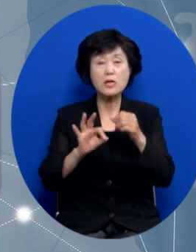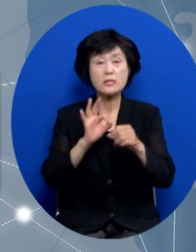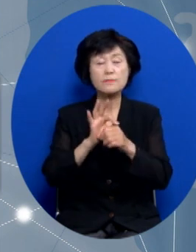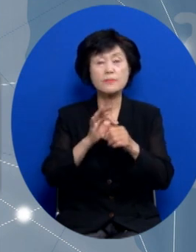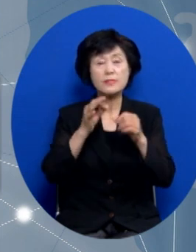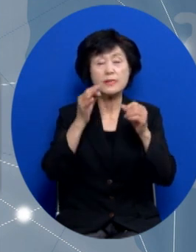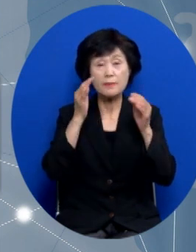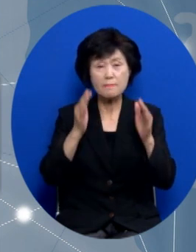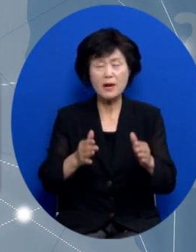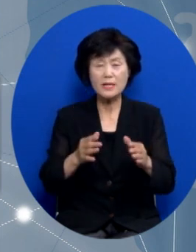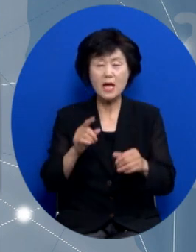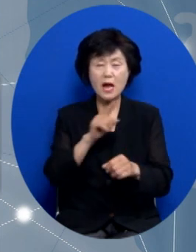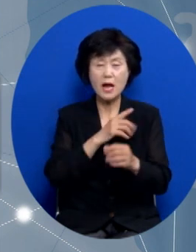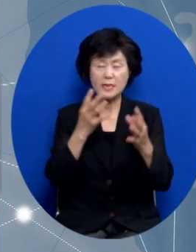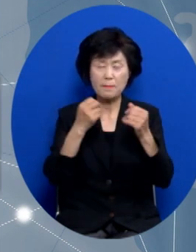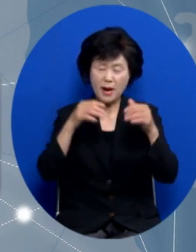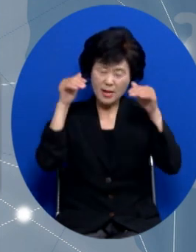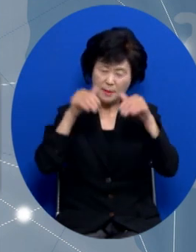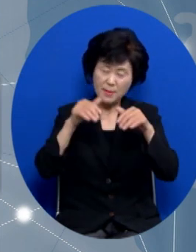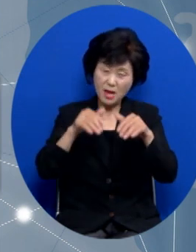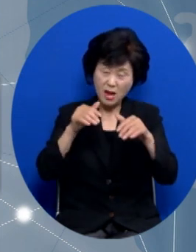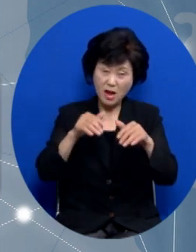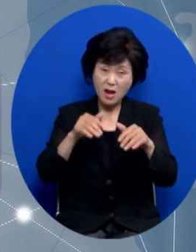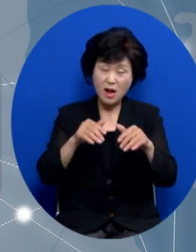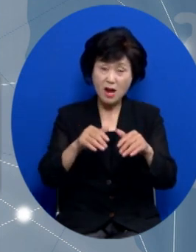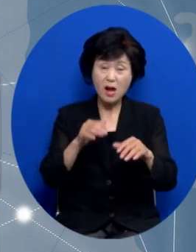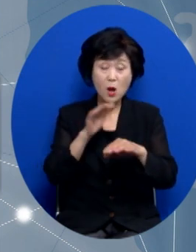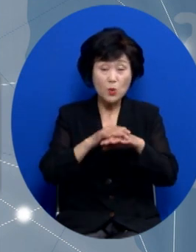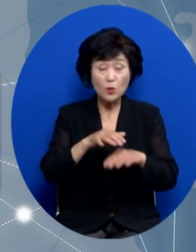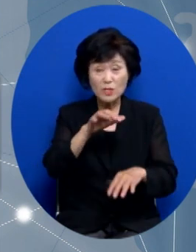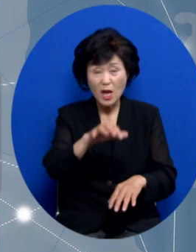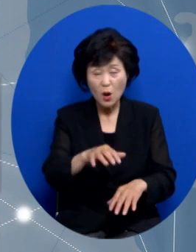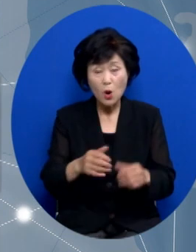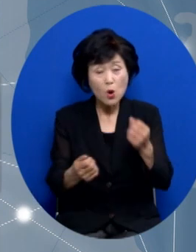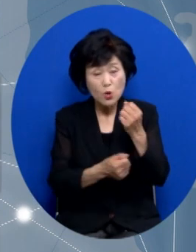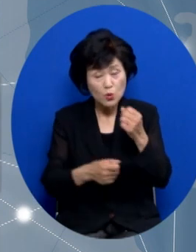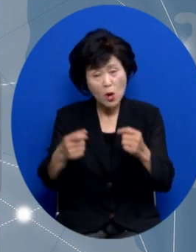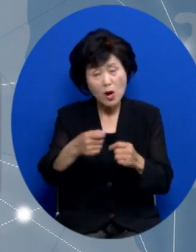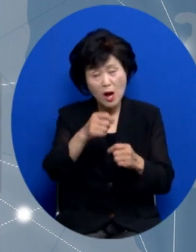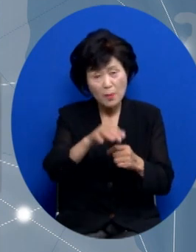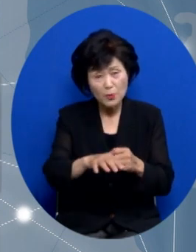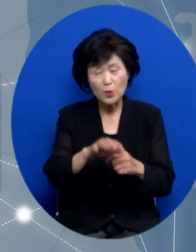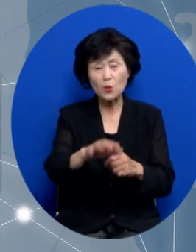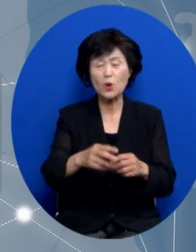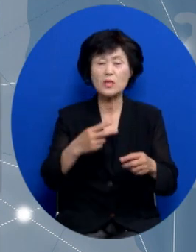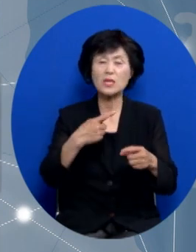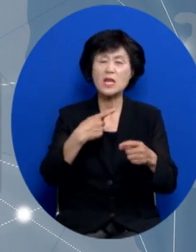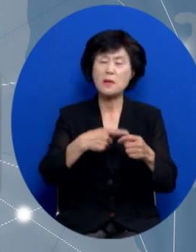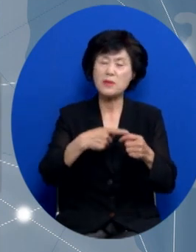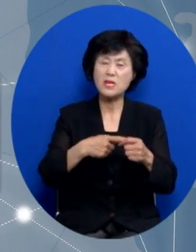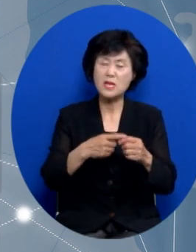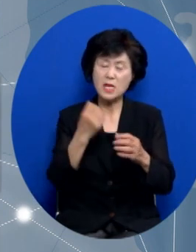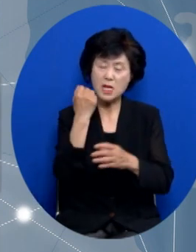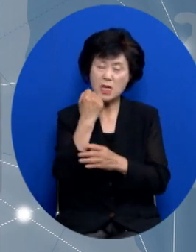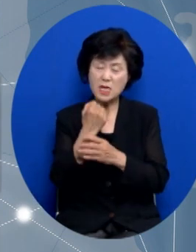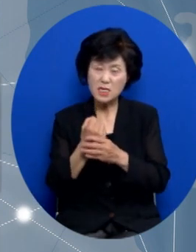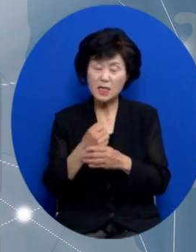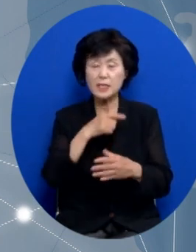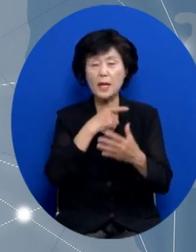내린 이른 장마였다며 농경지에 물이 고여 수확을 앞둔 밀이 쓰러져 썩거나 싹이 트는 피해를 봤다고